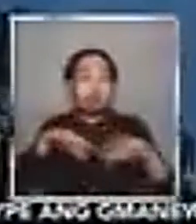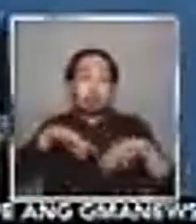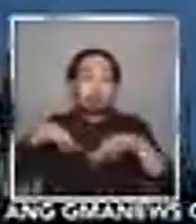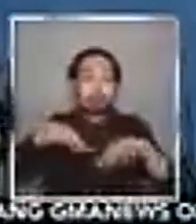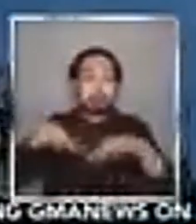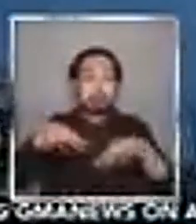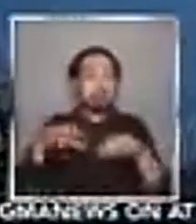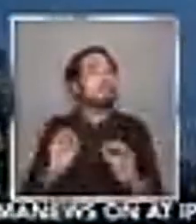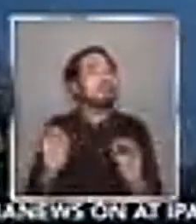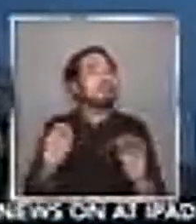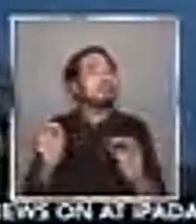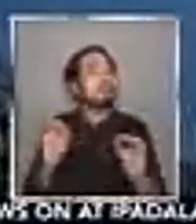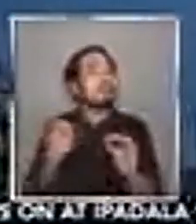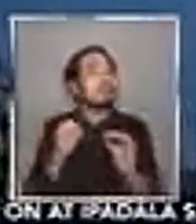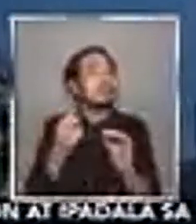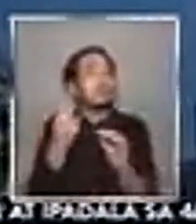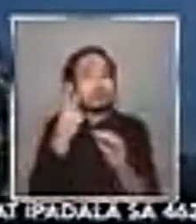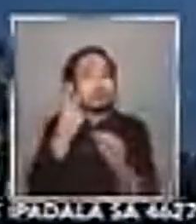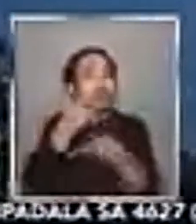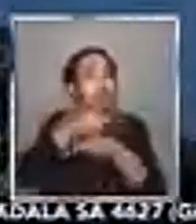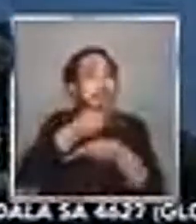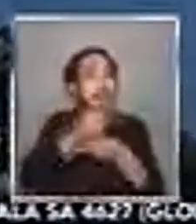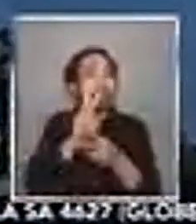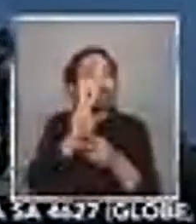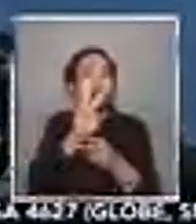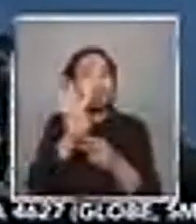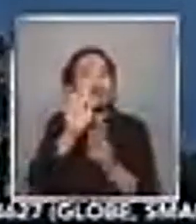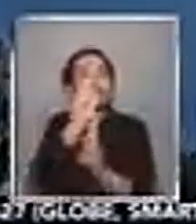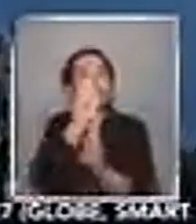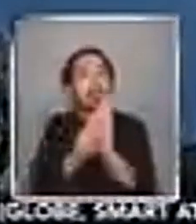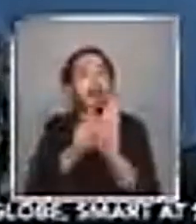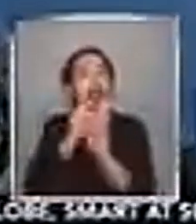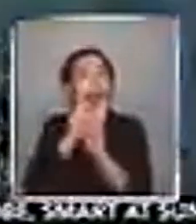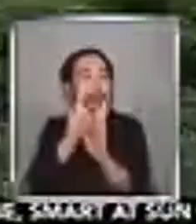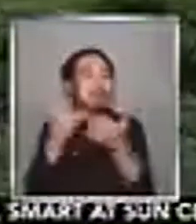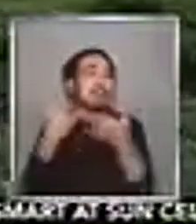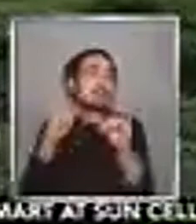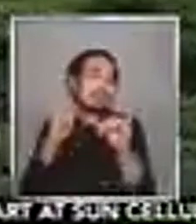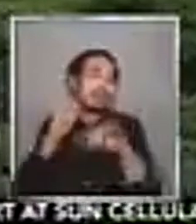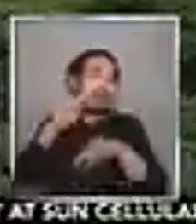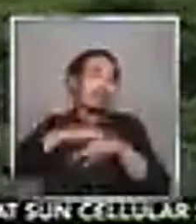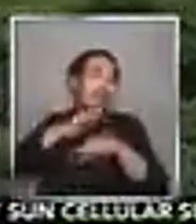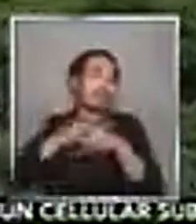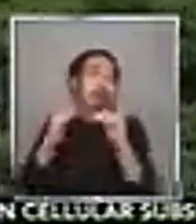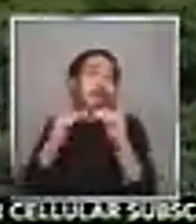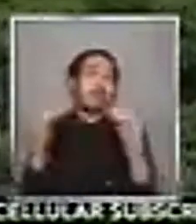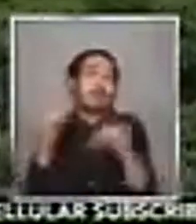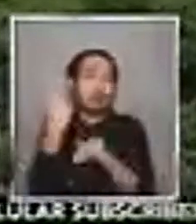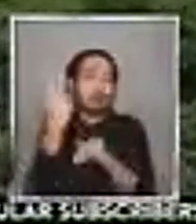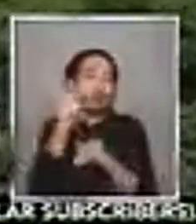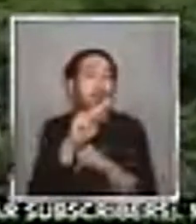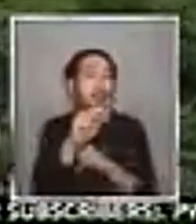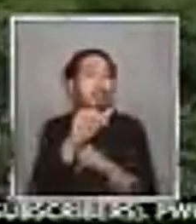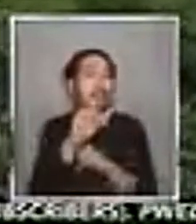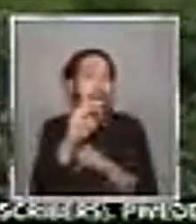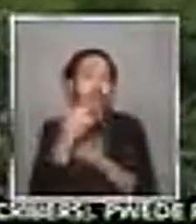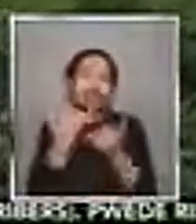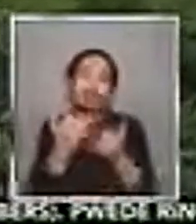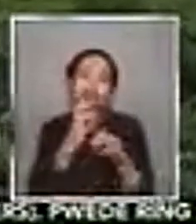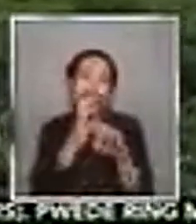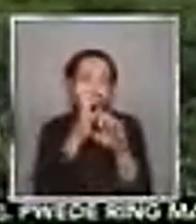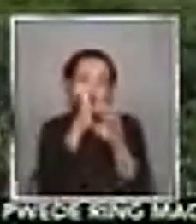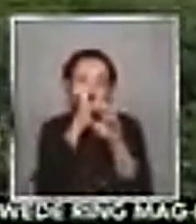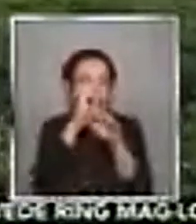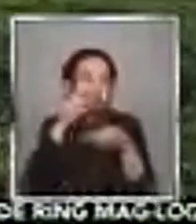base sa 24-hour observation period. Nananatili sa alert level 2 ang Bulkang Mayon, kaya may itay pinagbabawal ang pagpasok sa